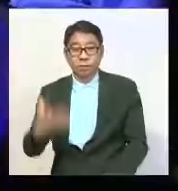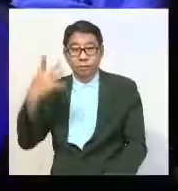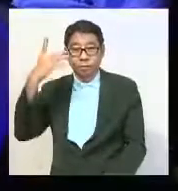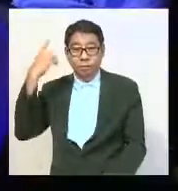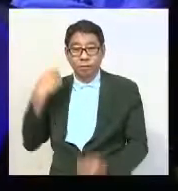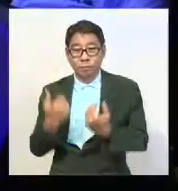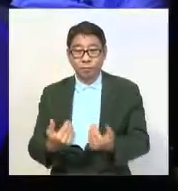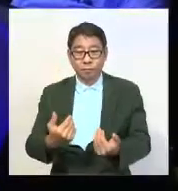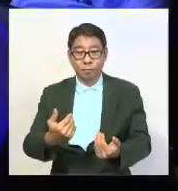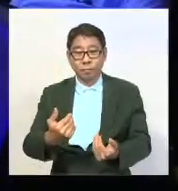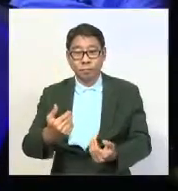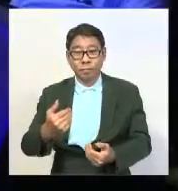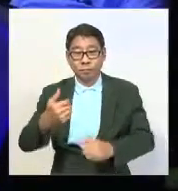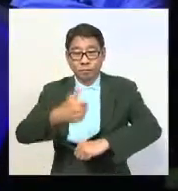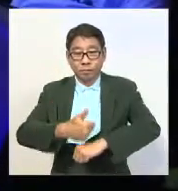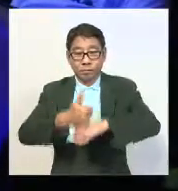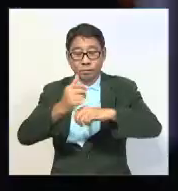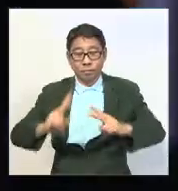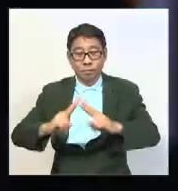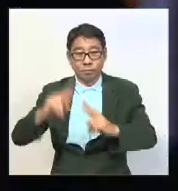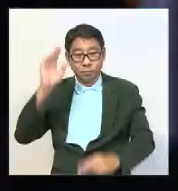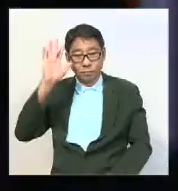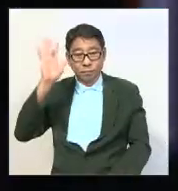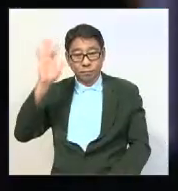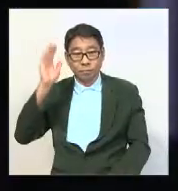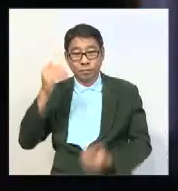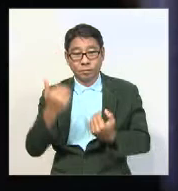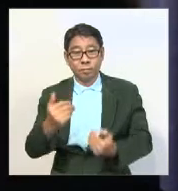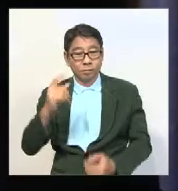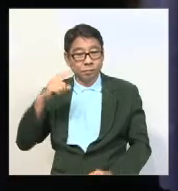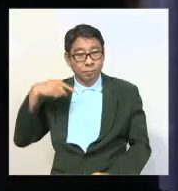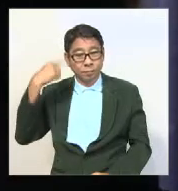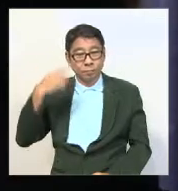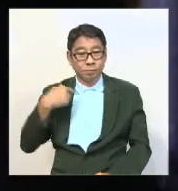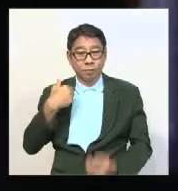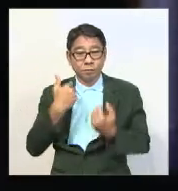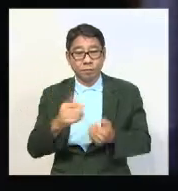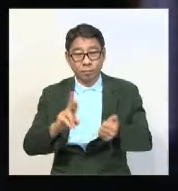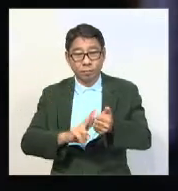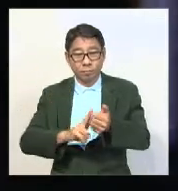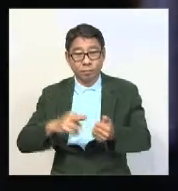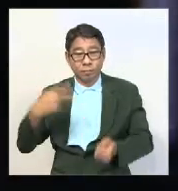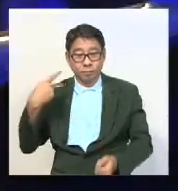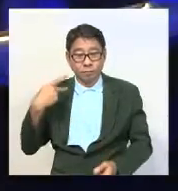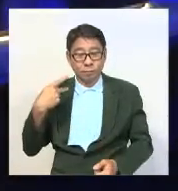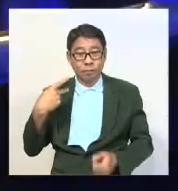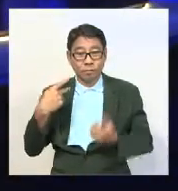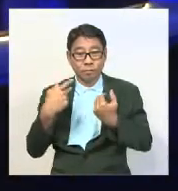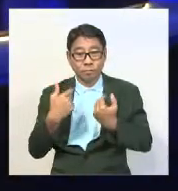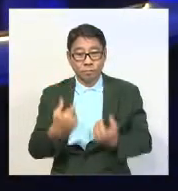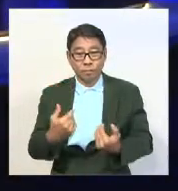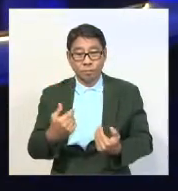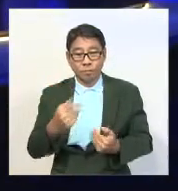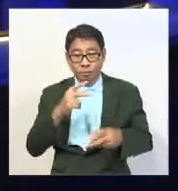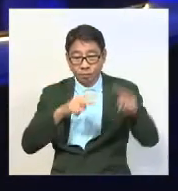โดยเมื่อวานนี้พลโทสรรเสริญแก้วกำเนิดอธิบดีกรมประชาสัมพันธ์และนางทัศนีผลชานิโกรองอธิบดีกรมประชาสัมพัน